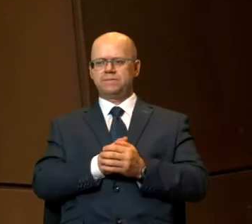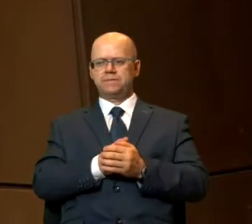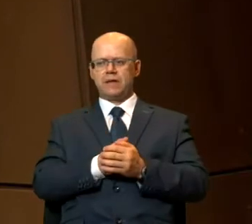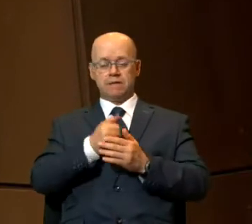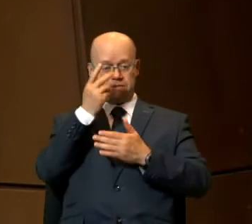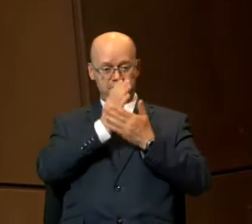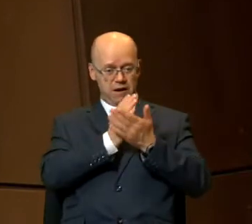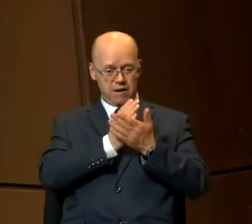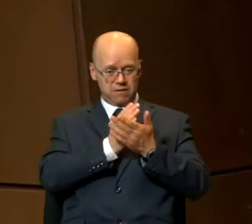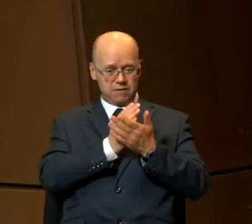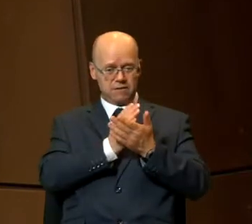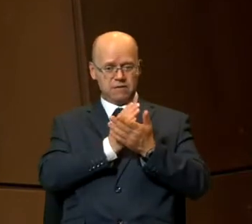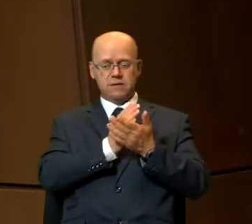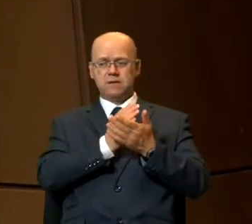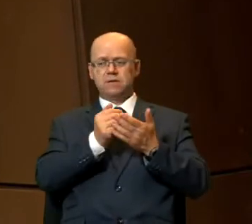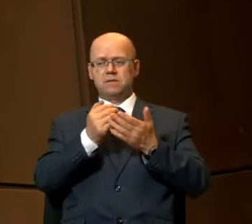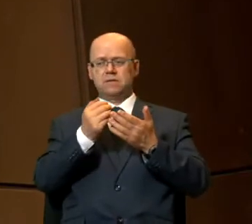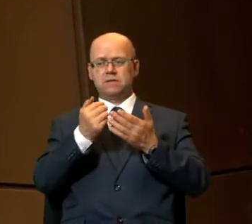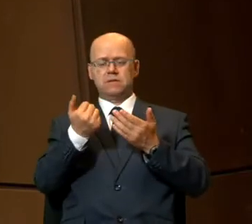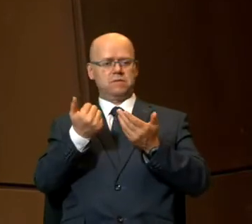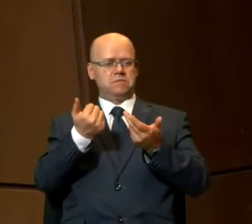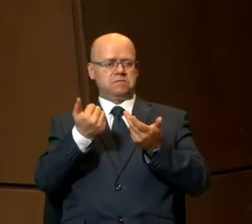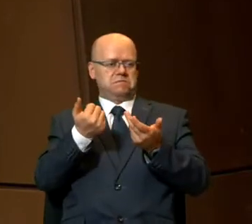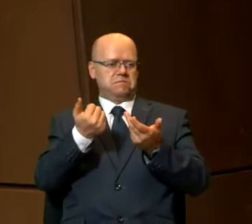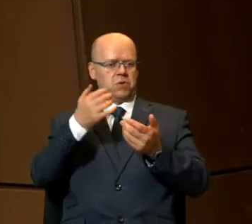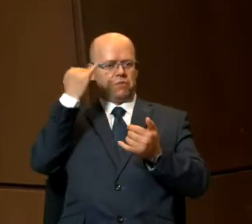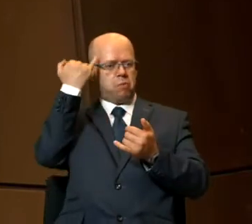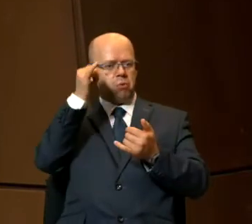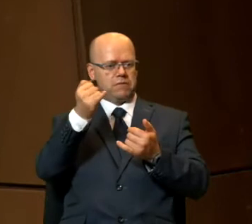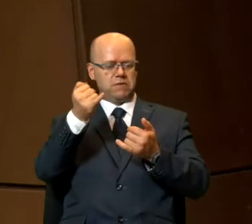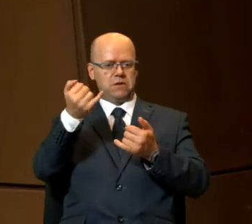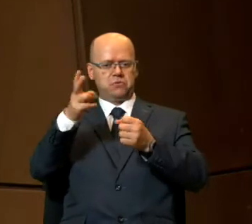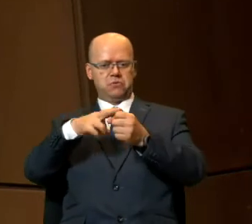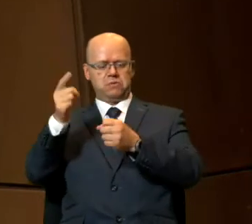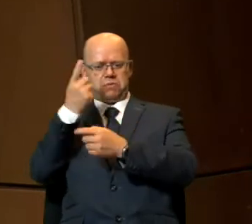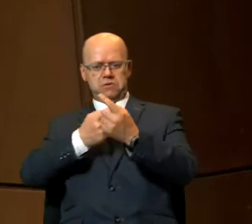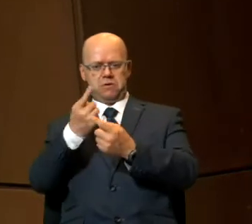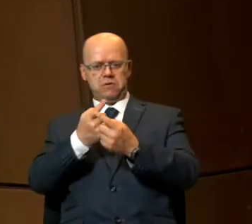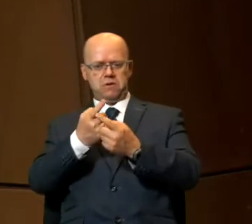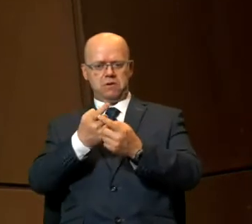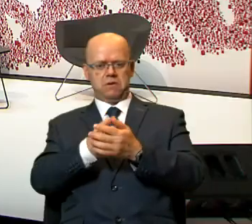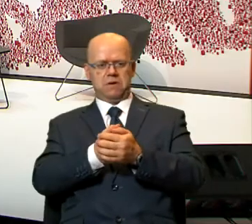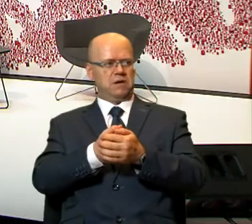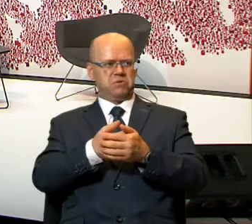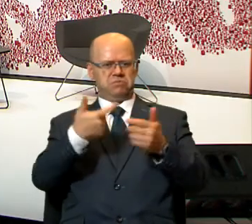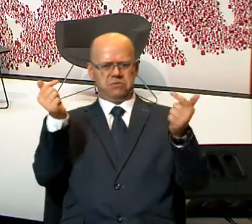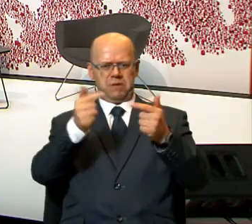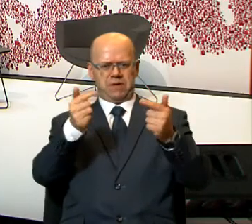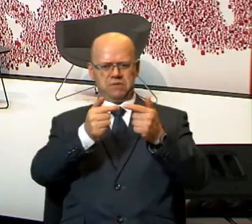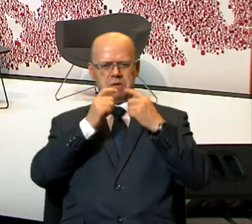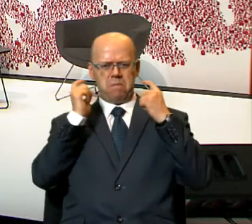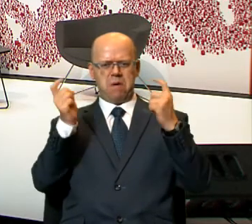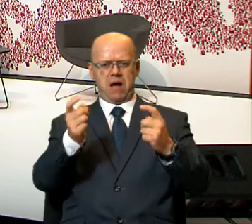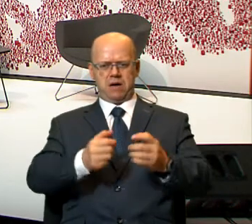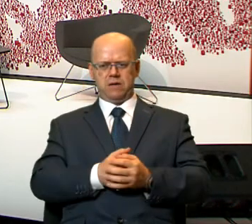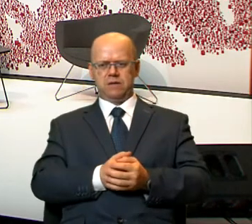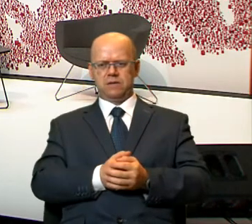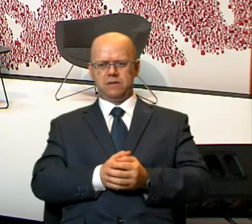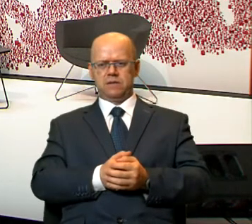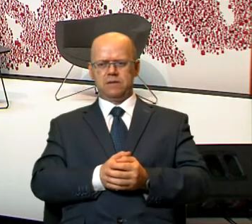wiara jest być może tylko błędem lub też przesądem lub też jakieś